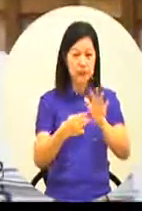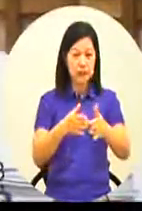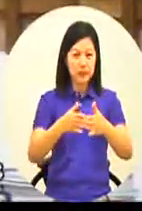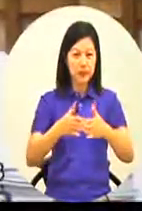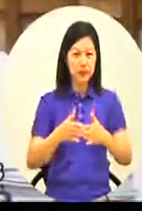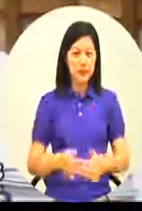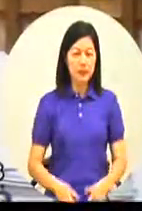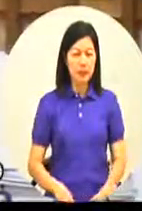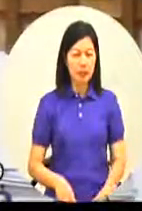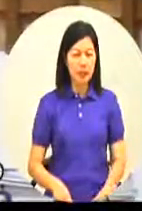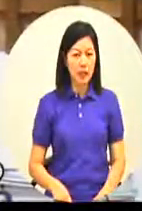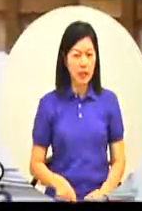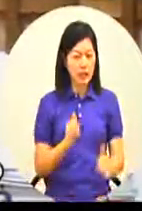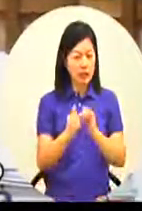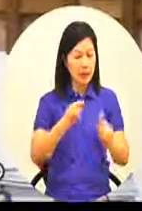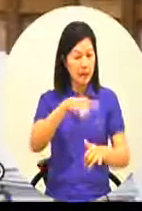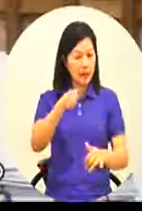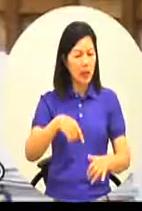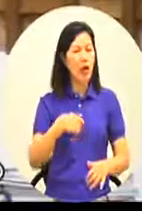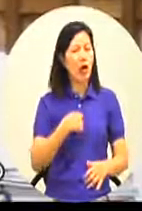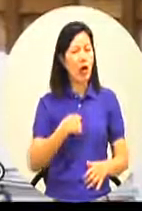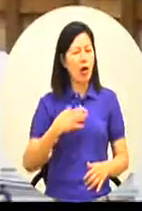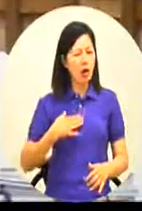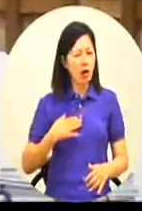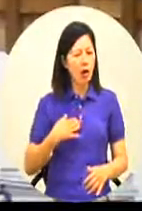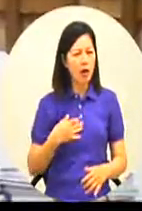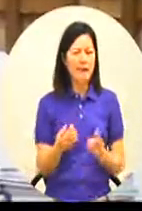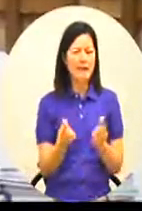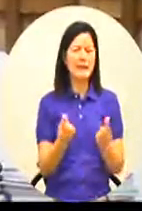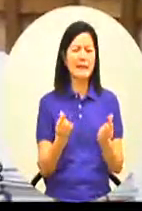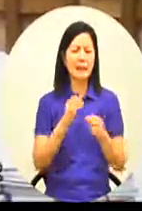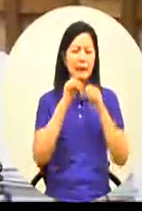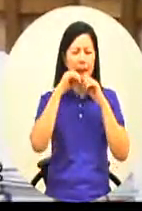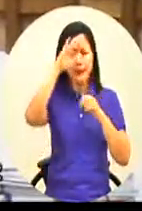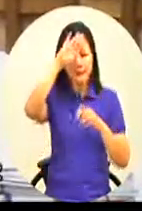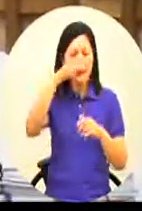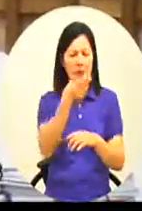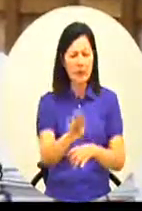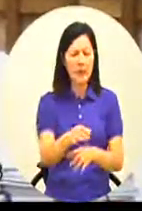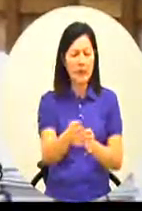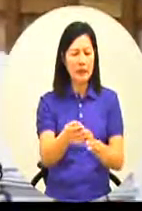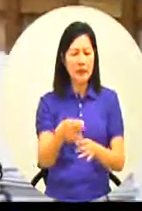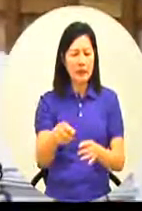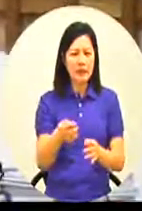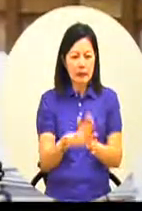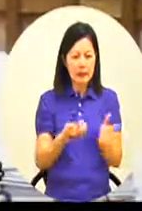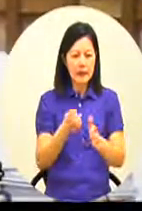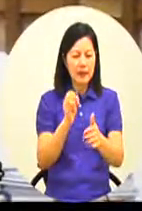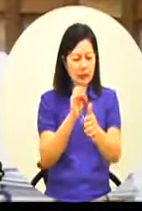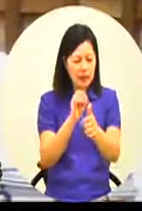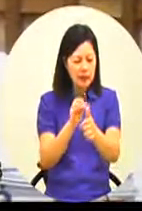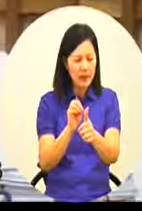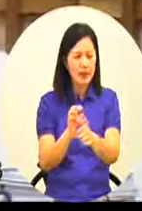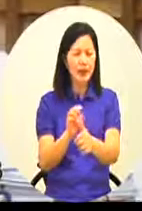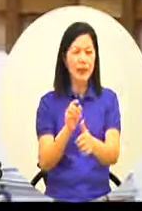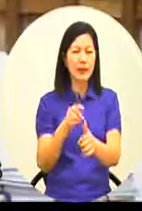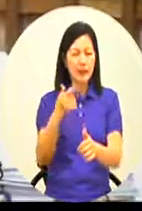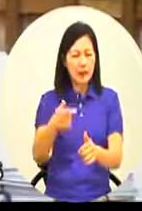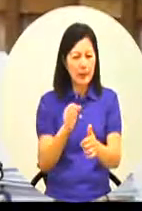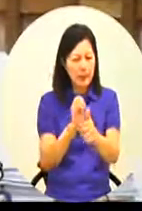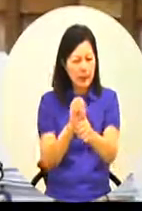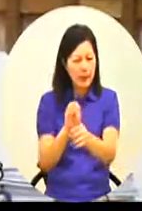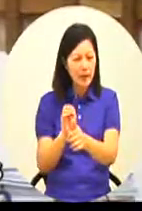个心理上，咱就即个人哦，调感情要死啊，袂使甲讲伊调感情，爱豆豆我讲啦，爱豆豆我